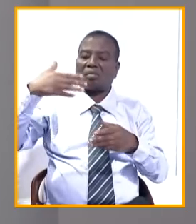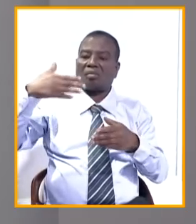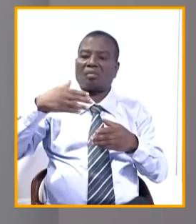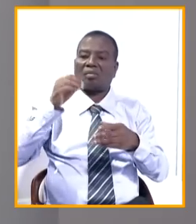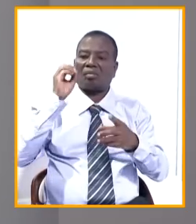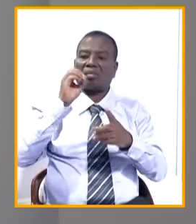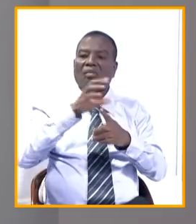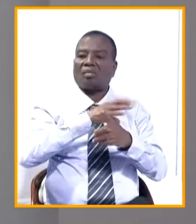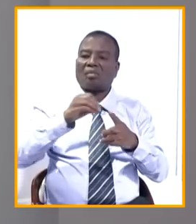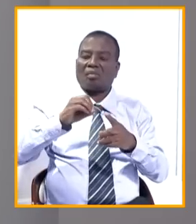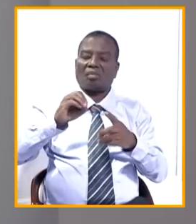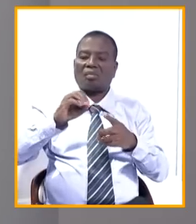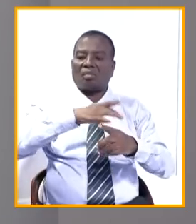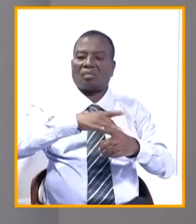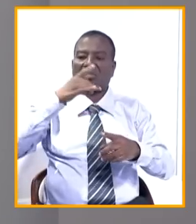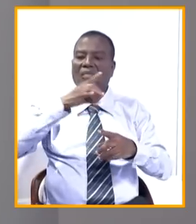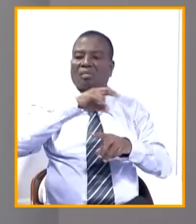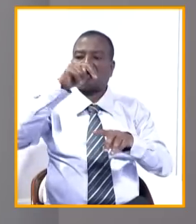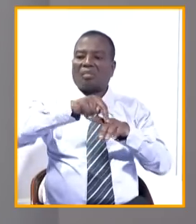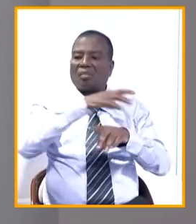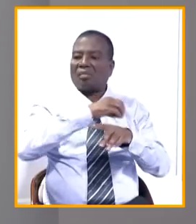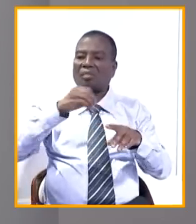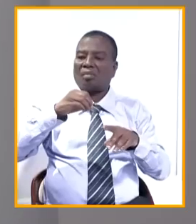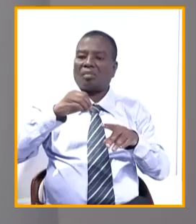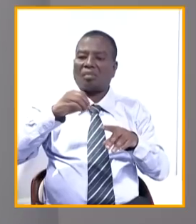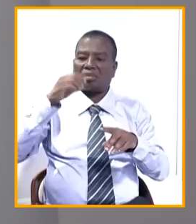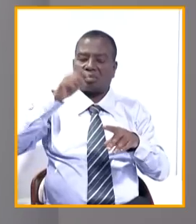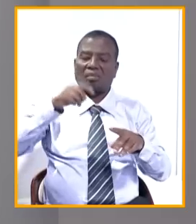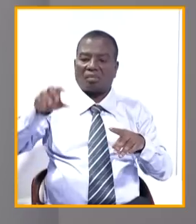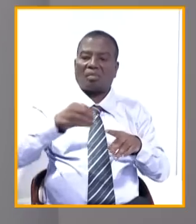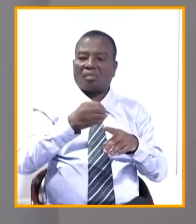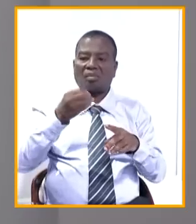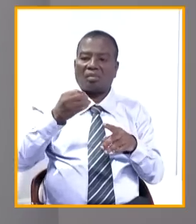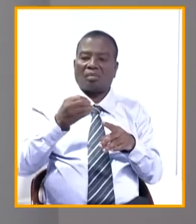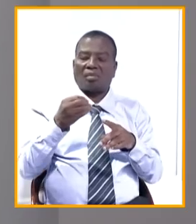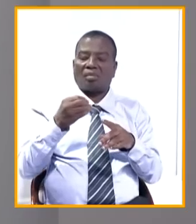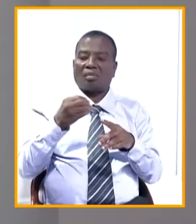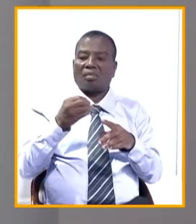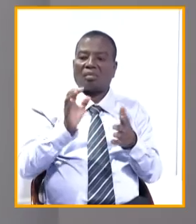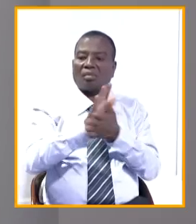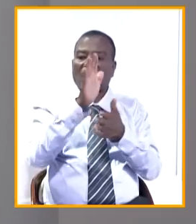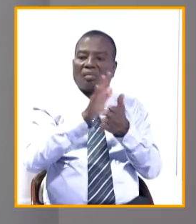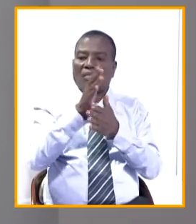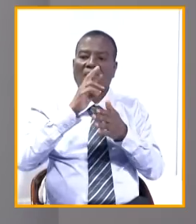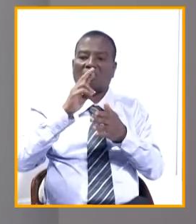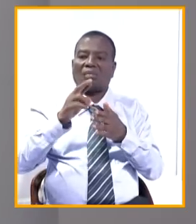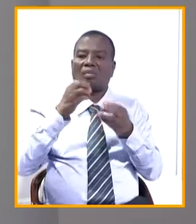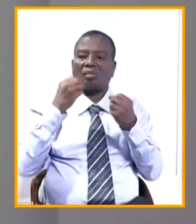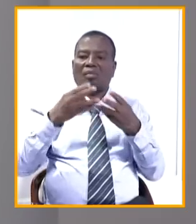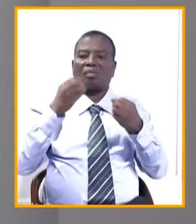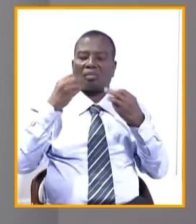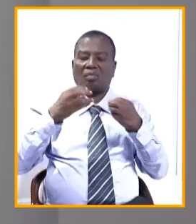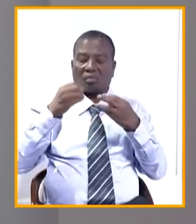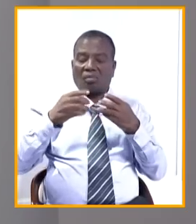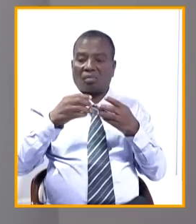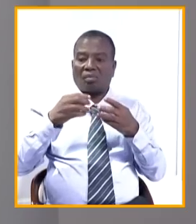effectifs des délégations et la nécessité de produire des pièces justificatives sont autant de